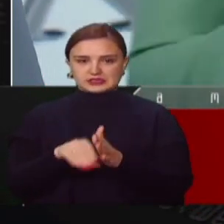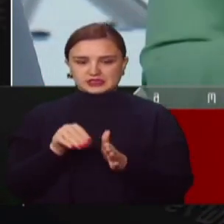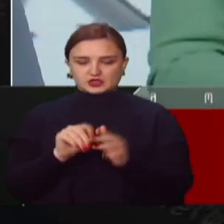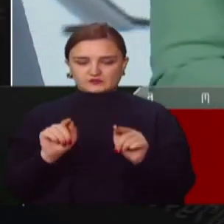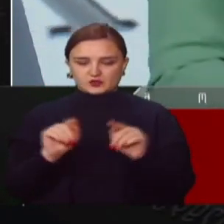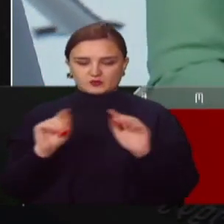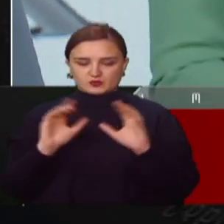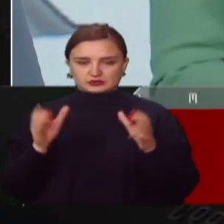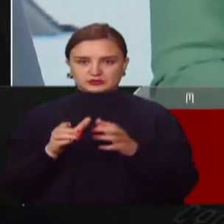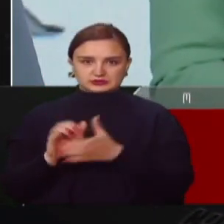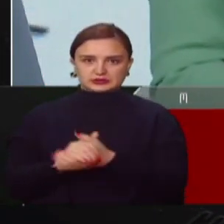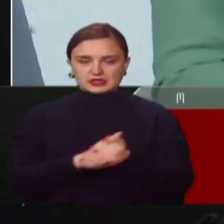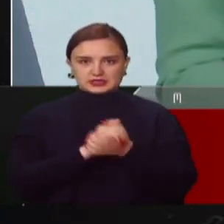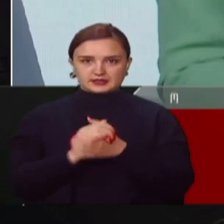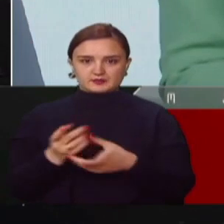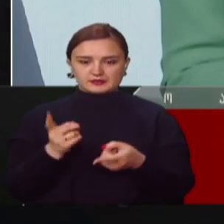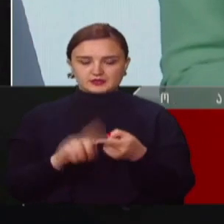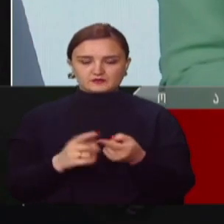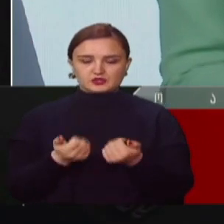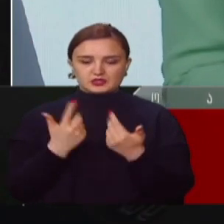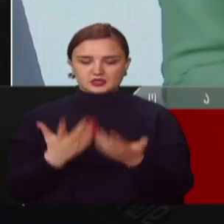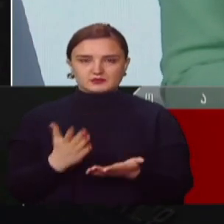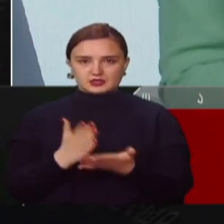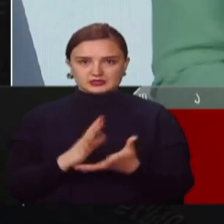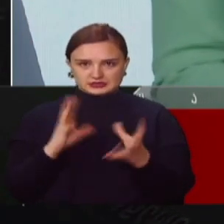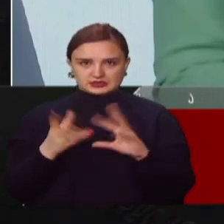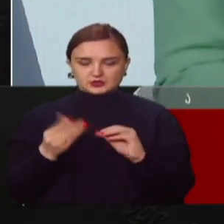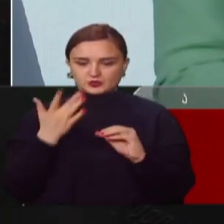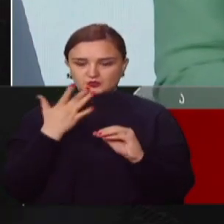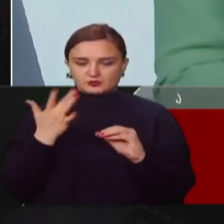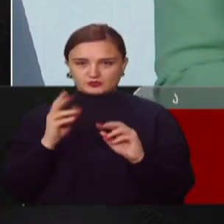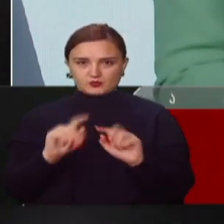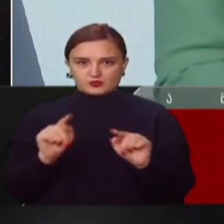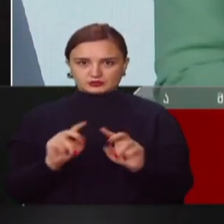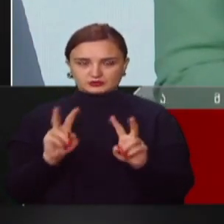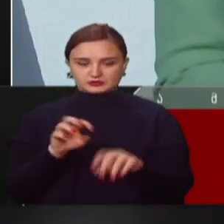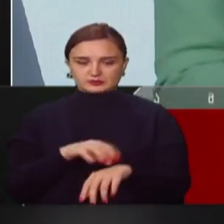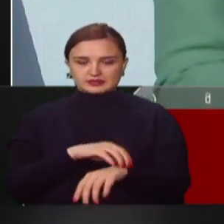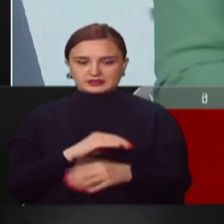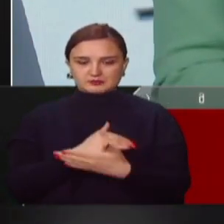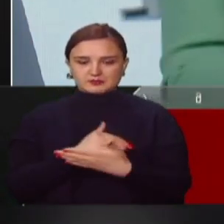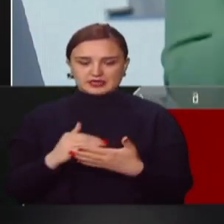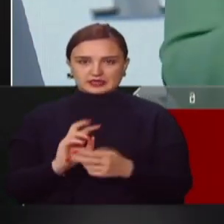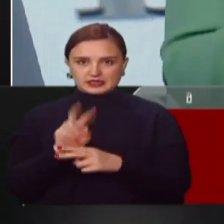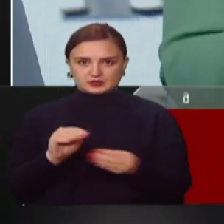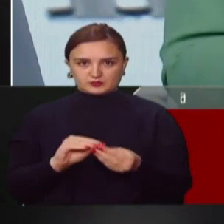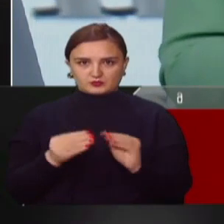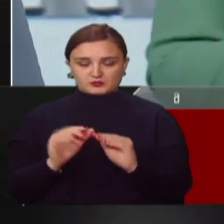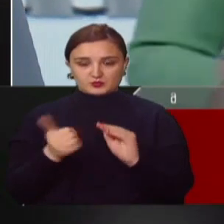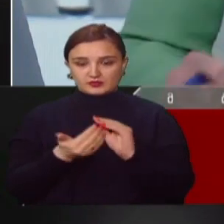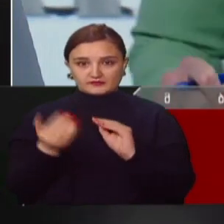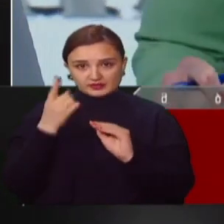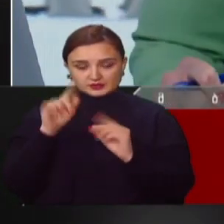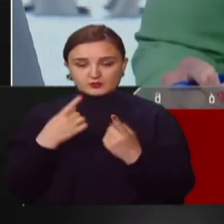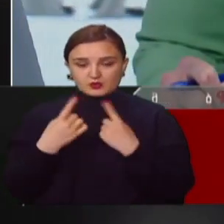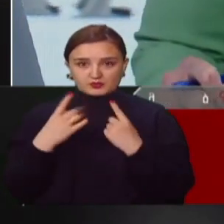opoziției, scartene, bestandaka, șebita, randena, taxogada, tres opozițiul partiei, barierii, zgadela, hui, problem. Asta e rogor snobil, e când condat,